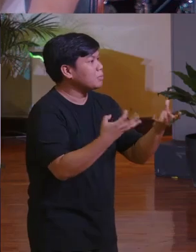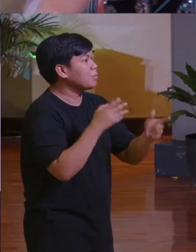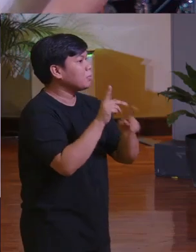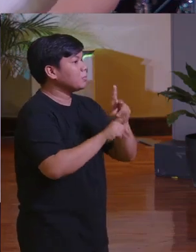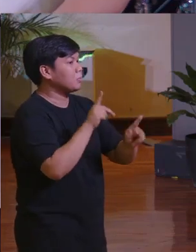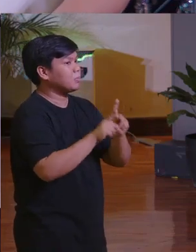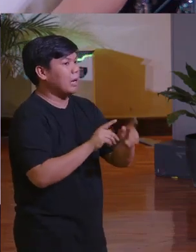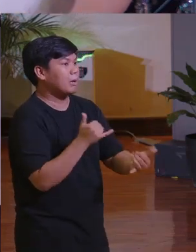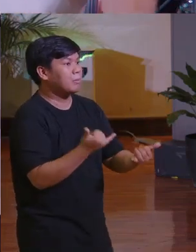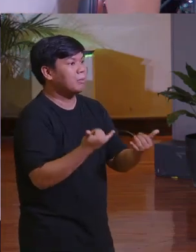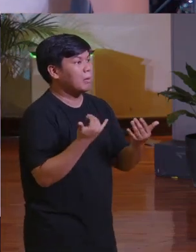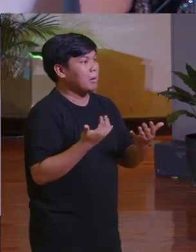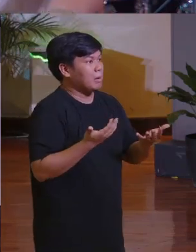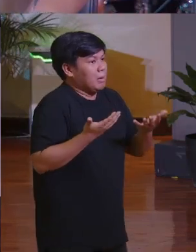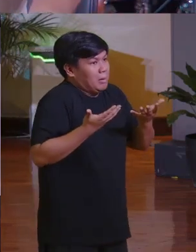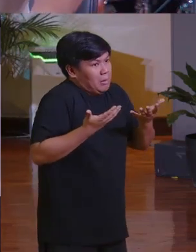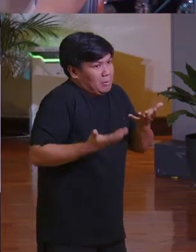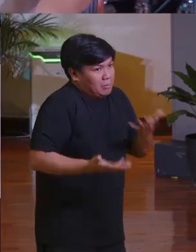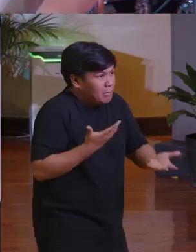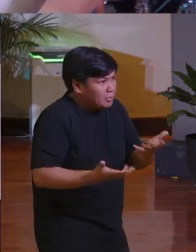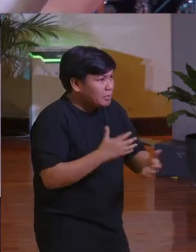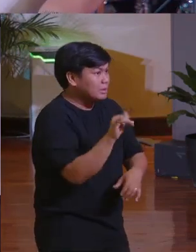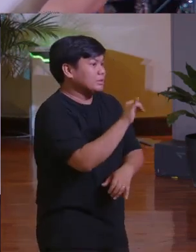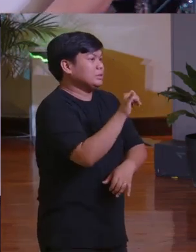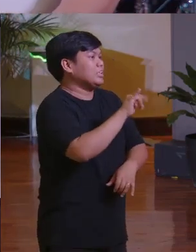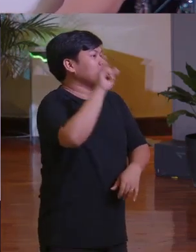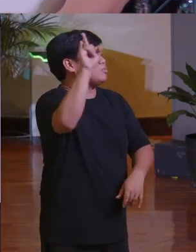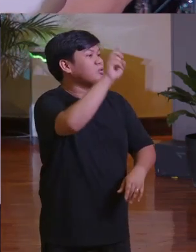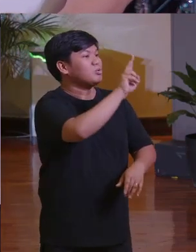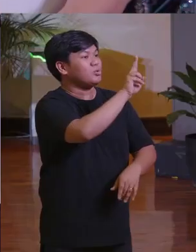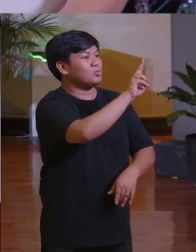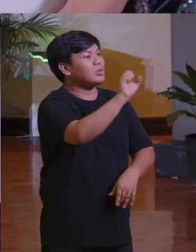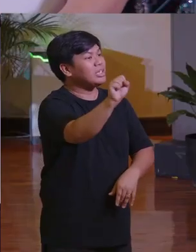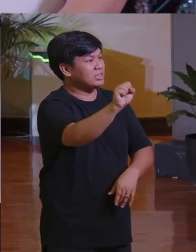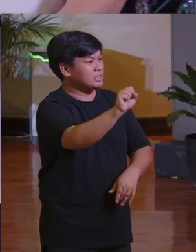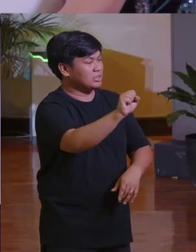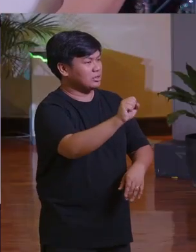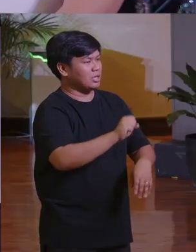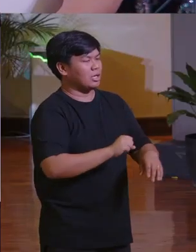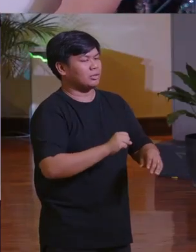Siguro kapareho siya ng Washington, D.C. No?